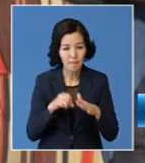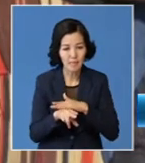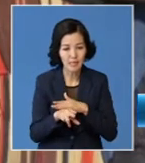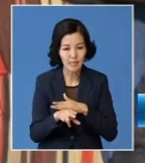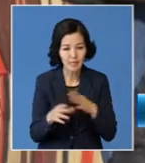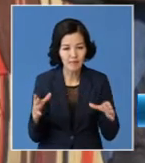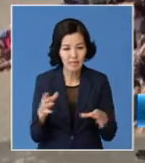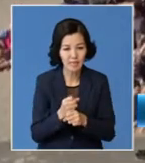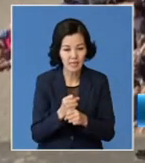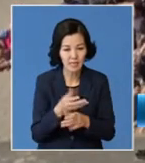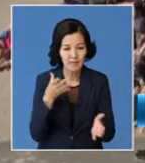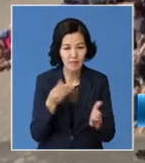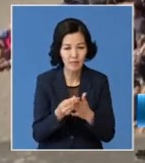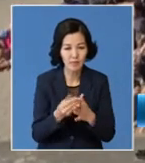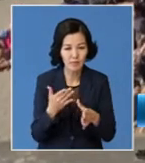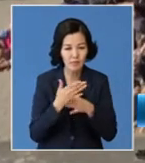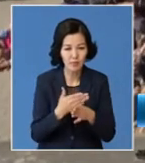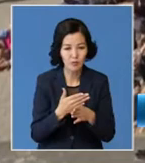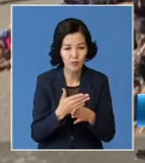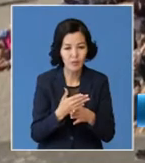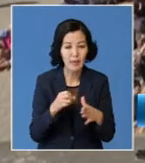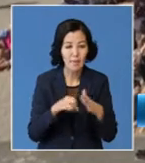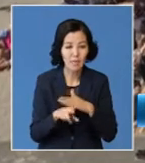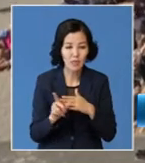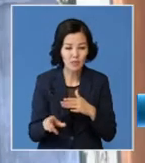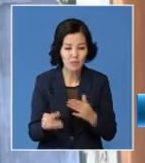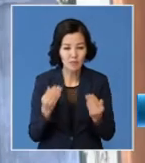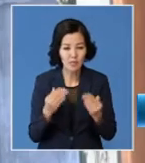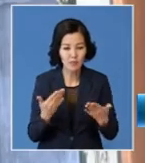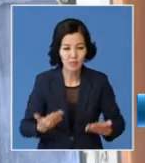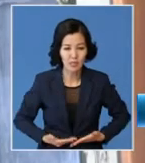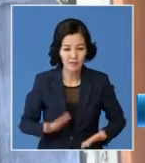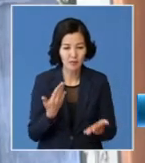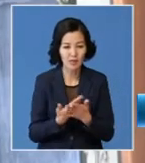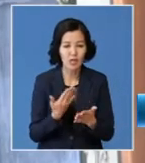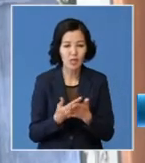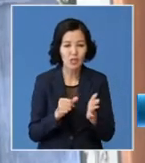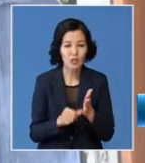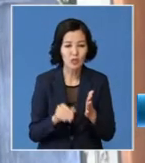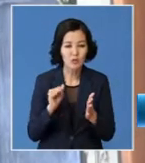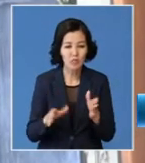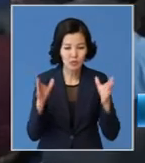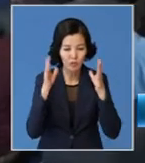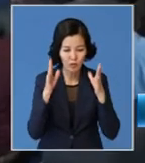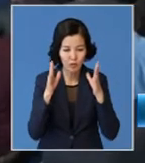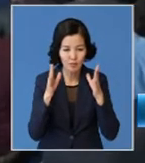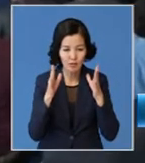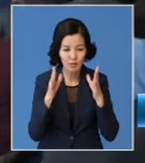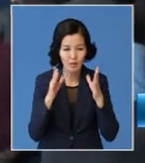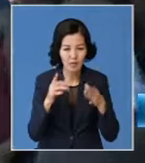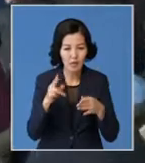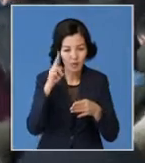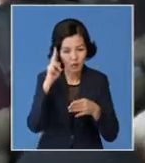и сократить выплаты пособий беженцам. В настоящий момент в стране проживают примерно 600 тысяч мусульман, в основном